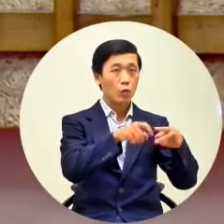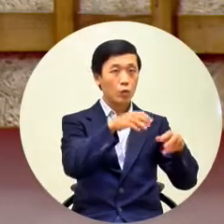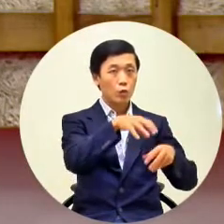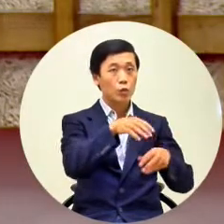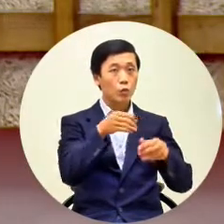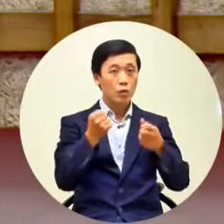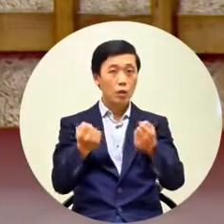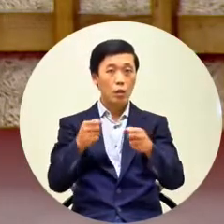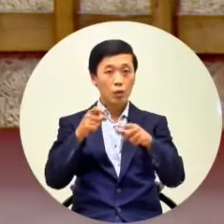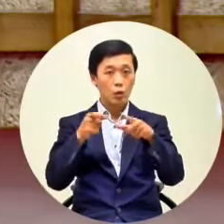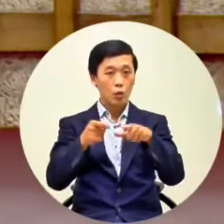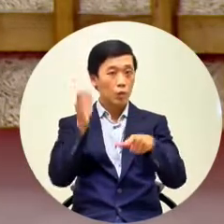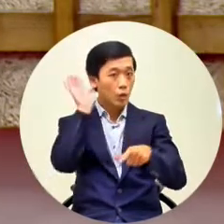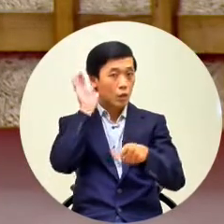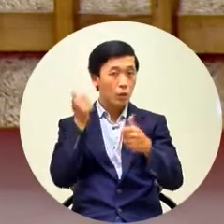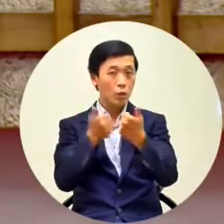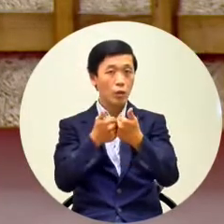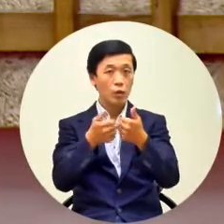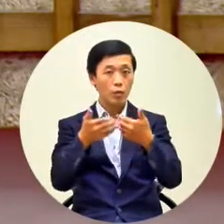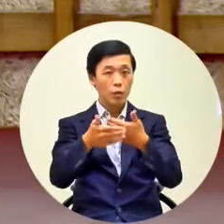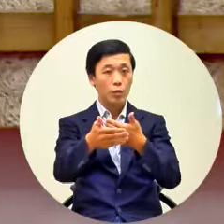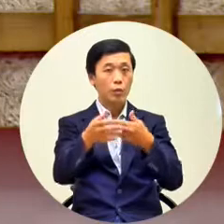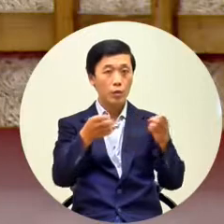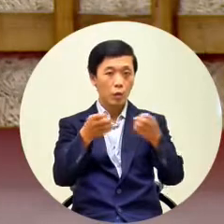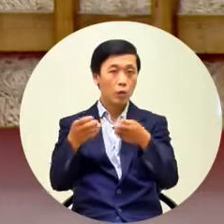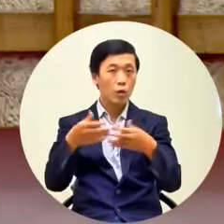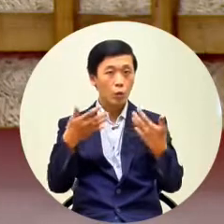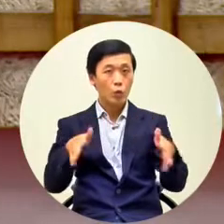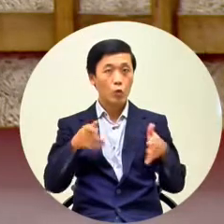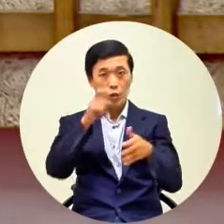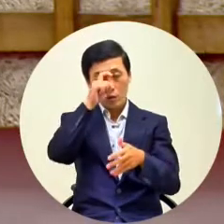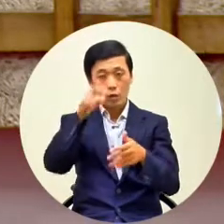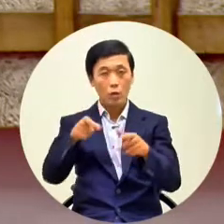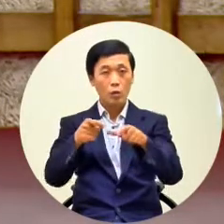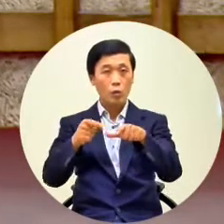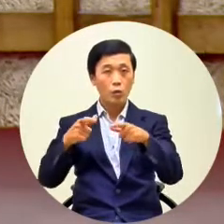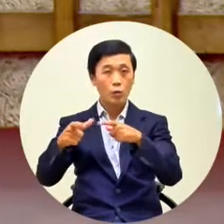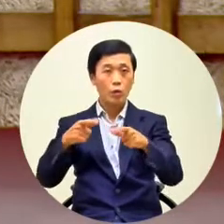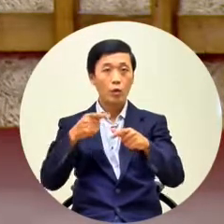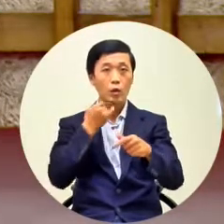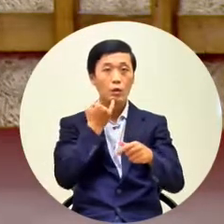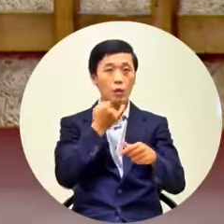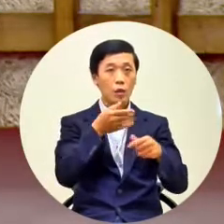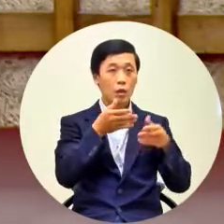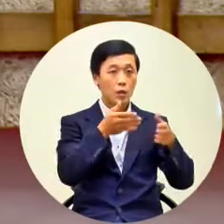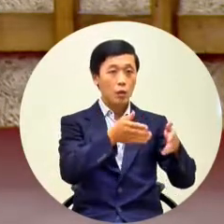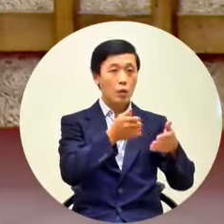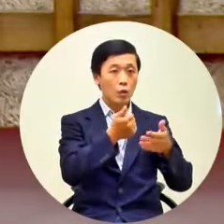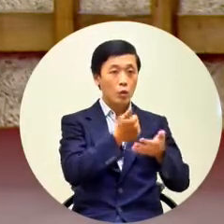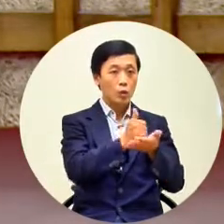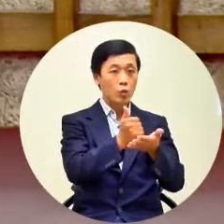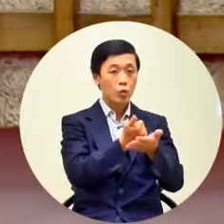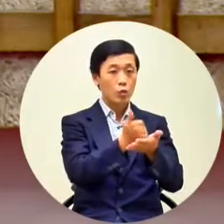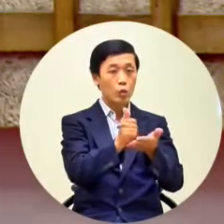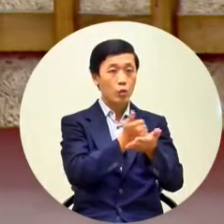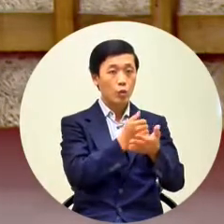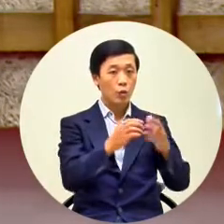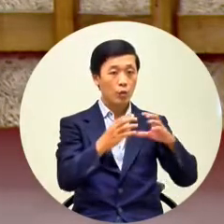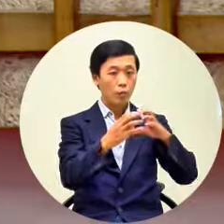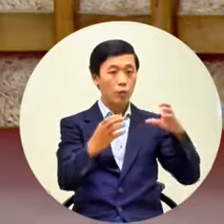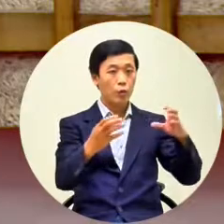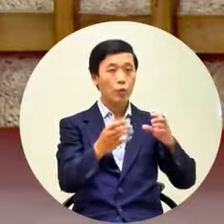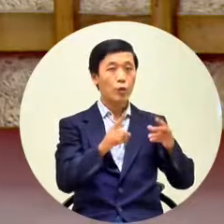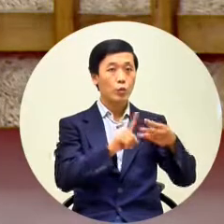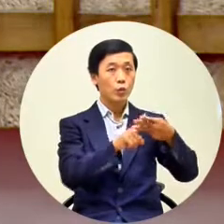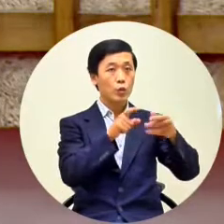听会过程做了很多讨论，也让这里的公园呢未来是朝向这个货柜主题，让这个高雄港口意向